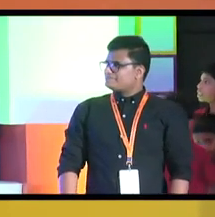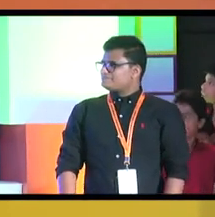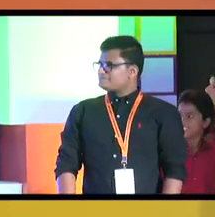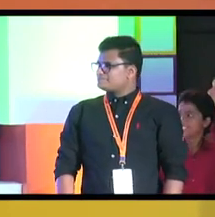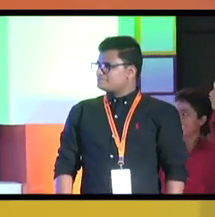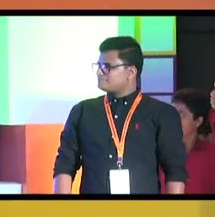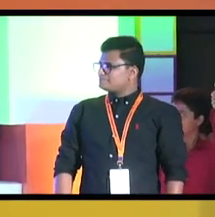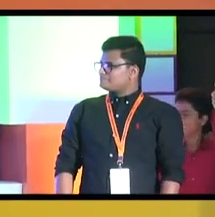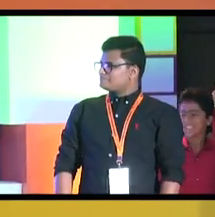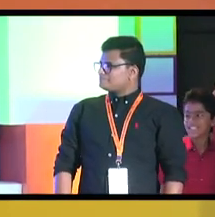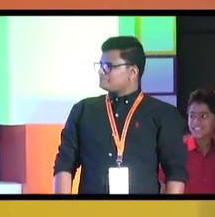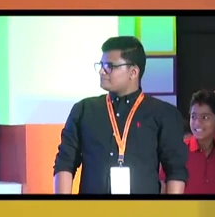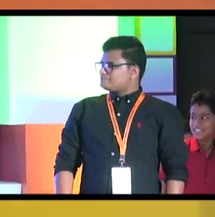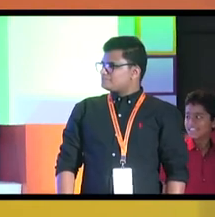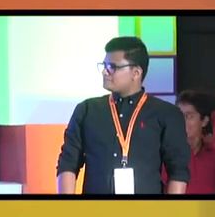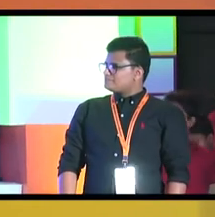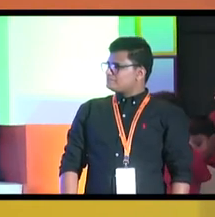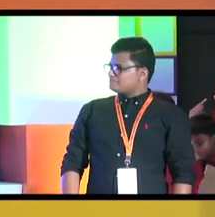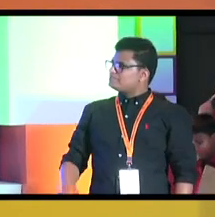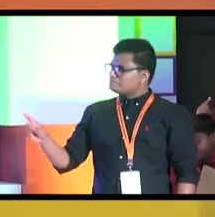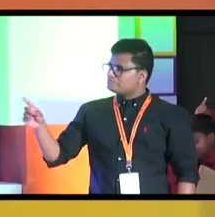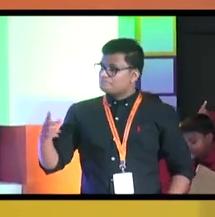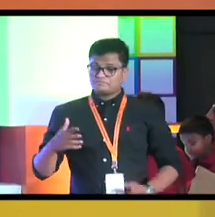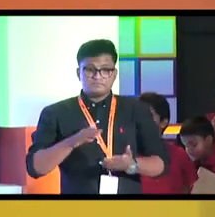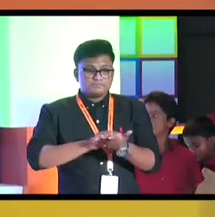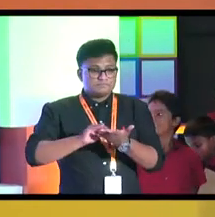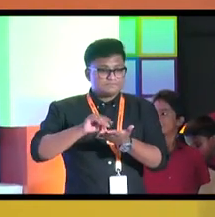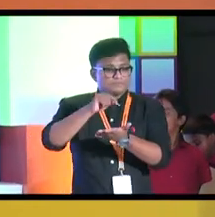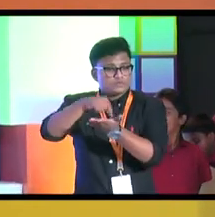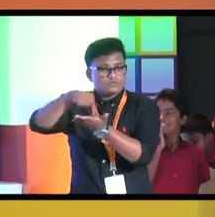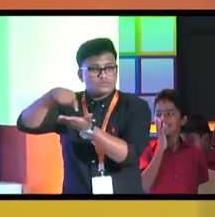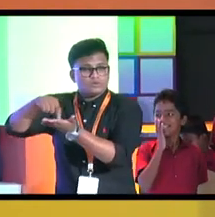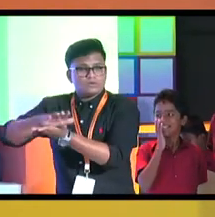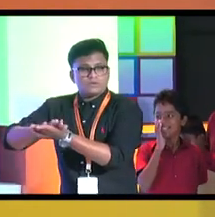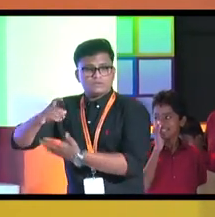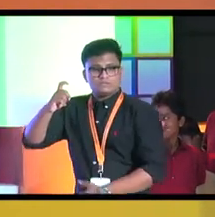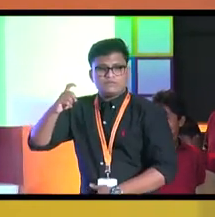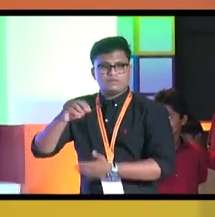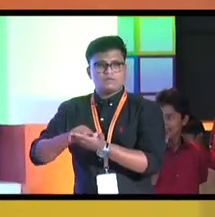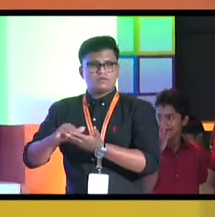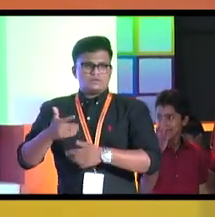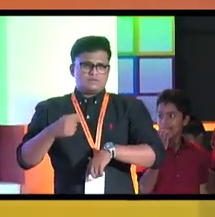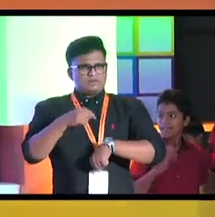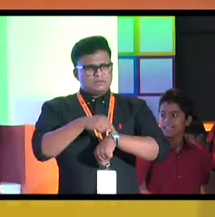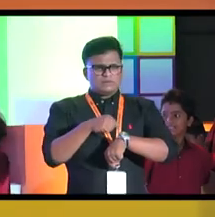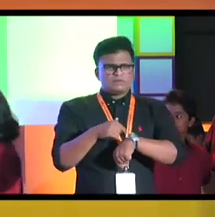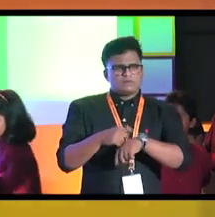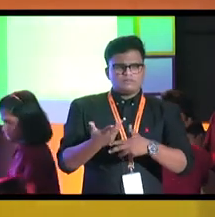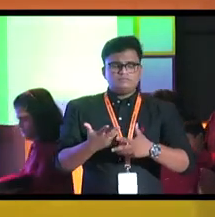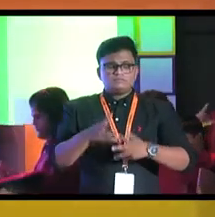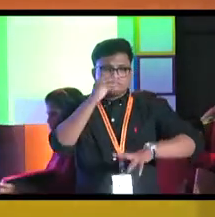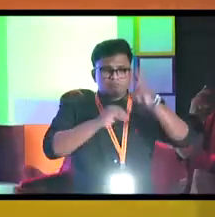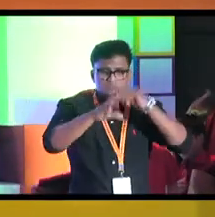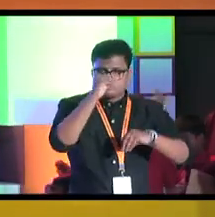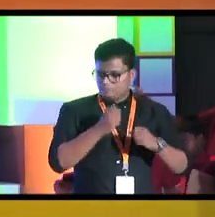ब्रेल में आपको पता है 6 डॉट्स का कॉम्बिनेशन परम्यूटेशन होता है जो स्क्रिप्ट बनाता है. सीखने वाले को हर लेटर का ब्रेल डॉट नंबर याद करना होता है